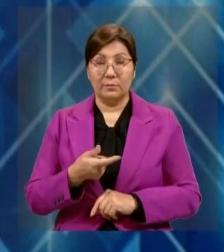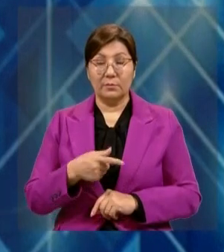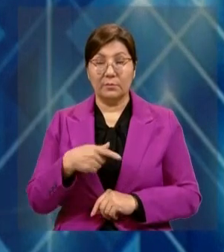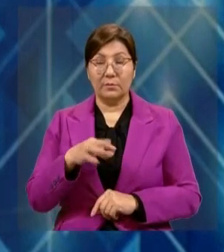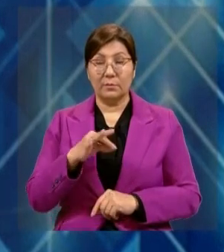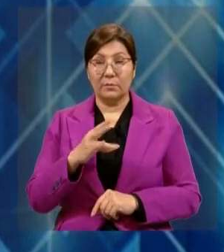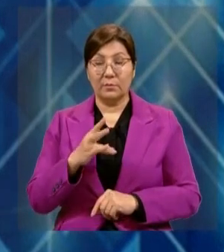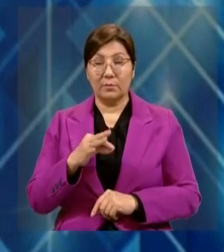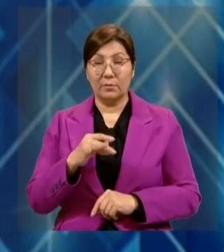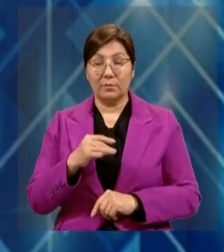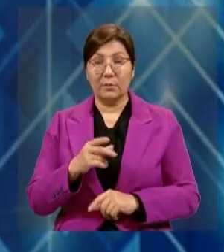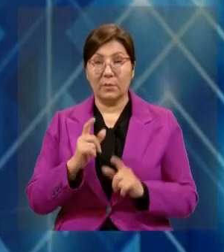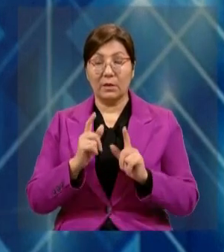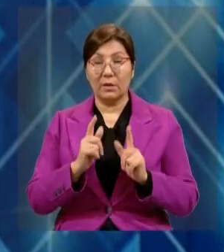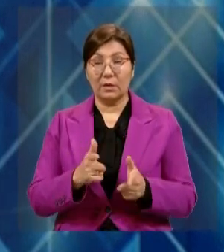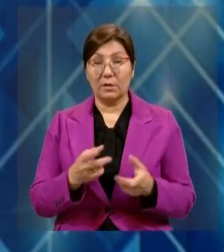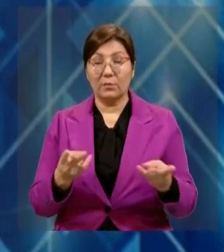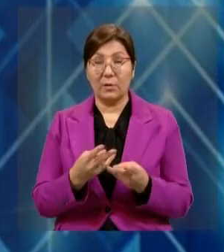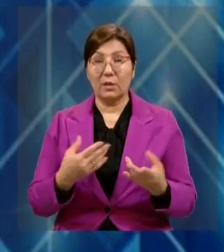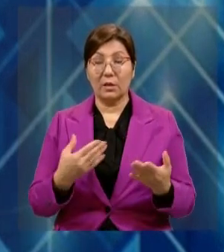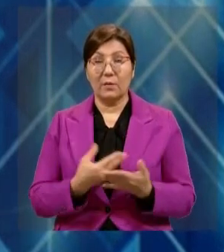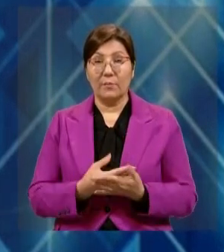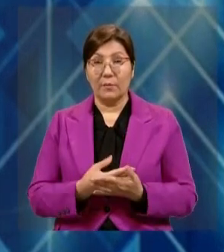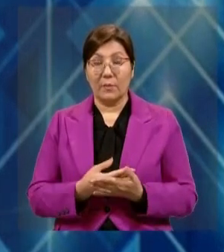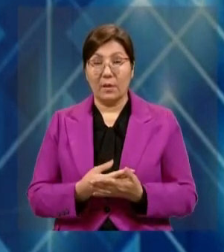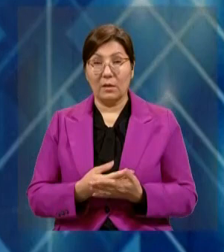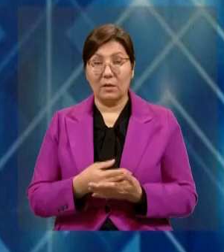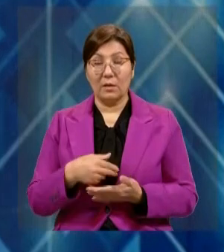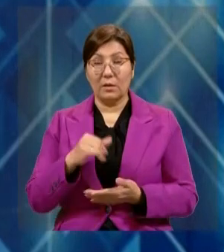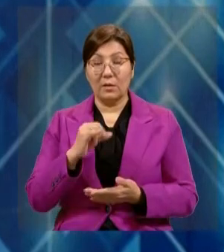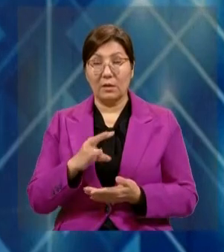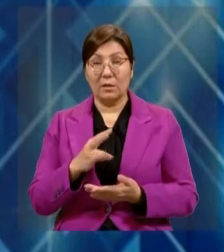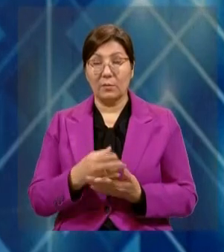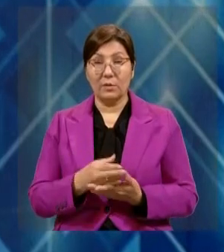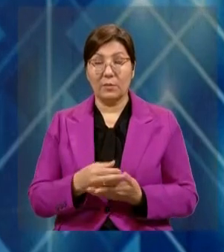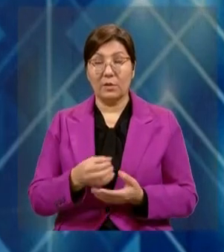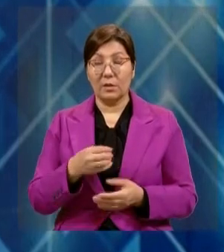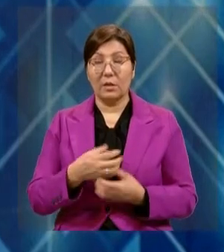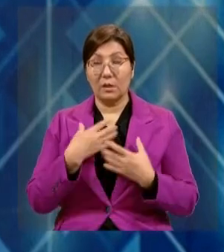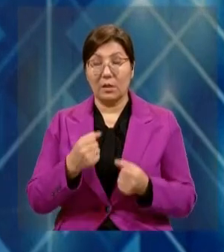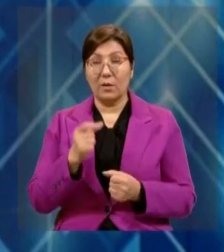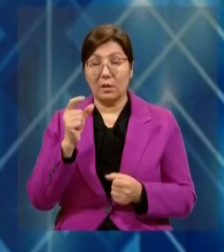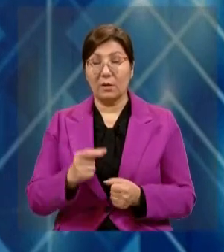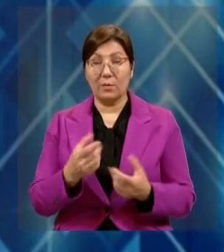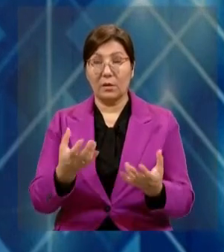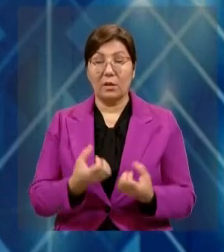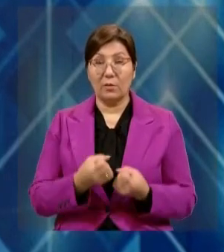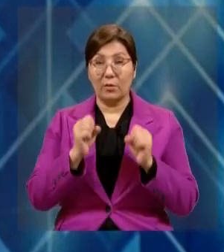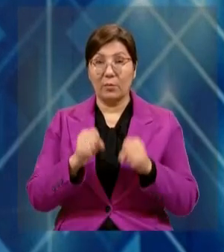қайтыс болғаннан кейін келісім керек. Ал жаңағы гемопатик дін жасушалары оны сау адамнан біз ала береміз. Яғни ол алғаннан